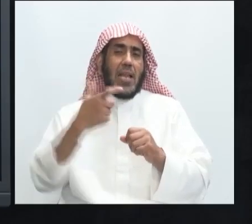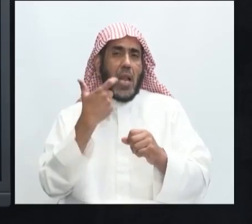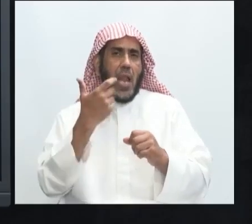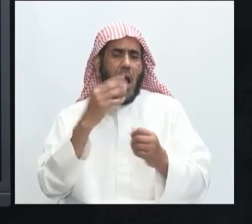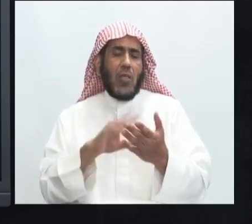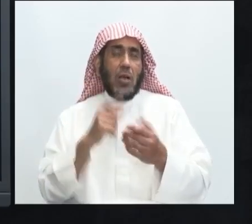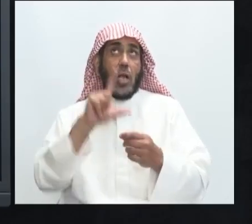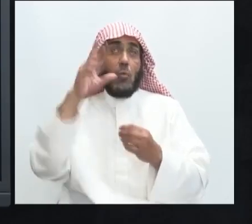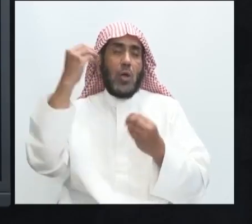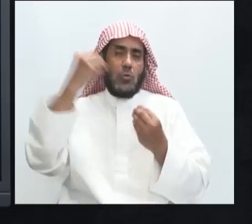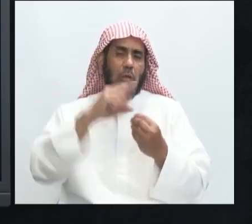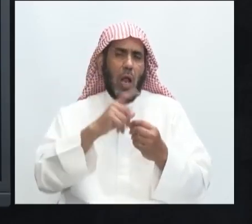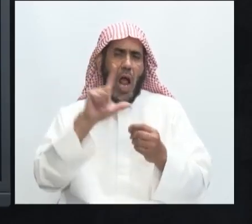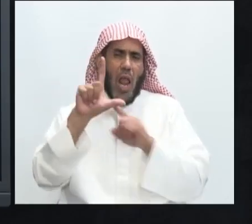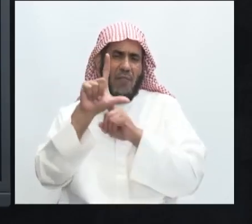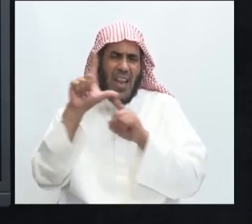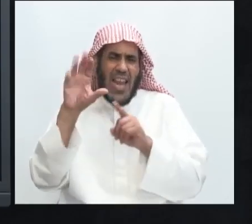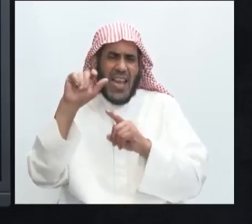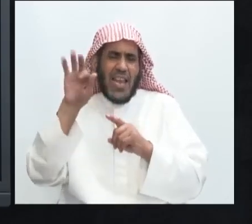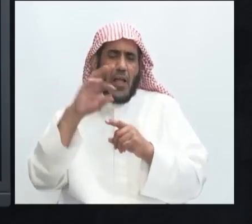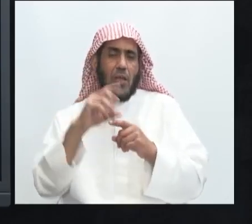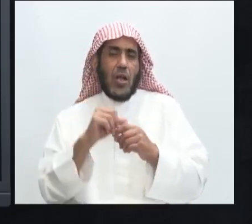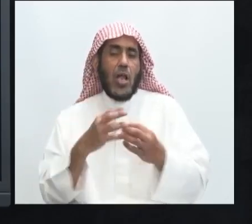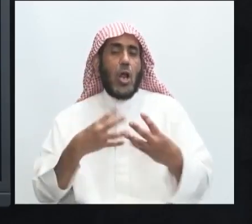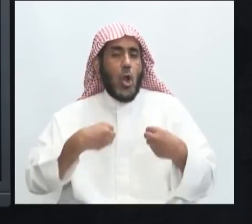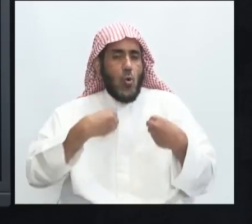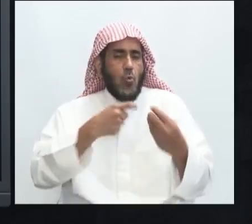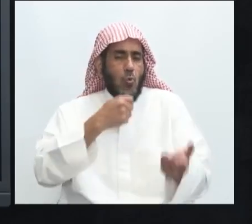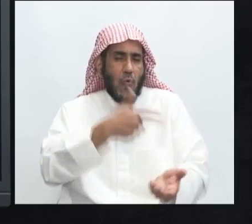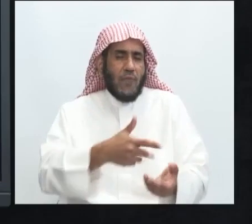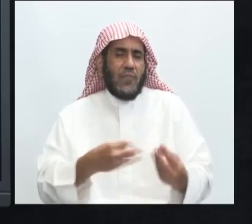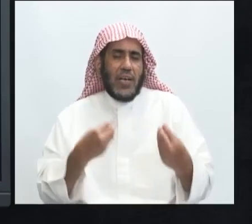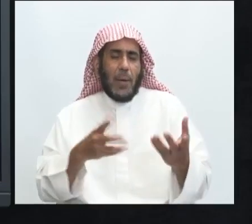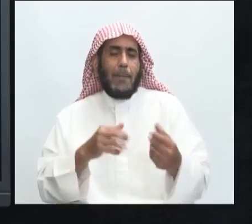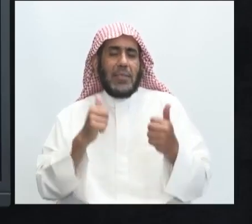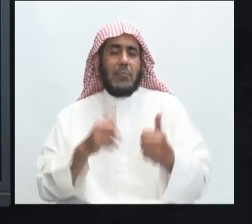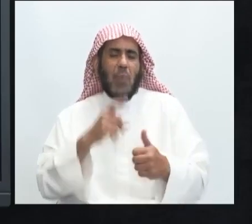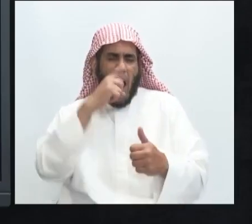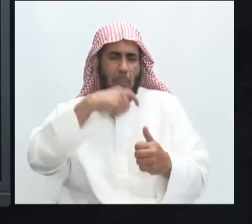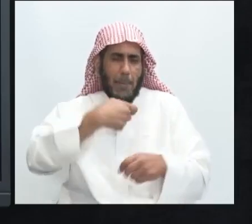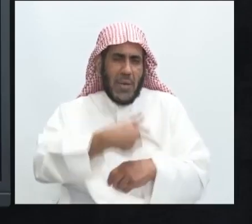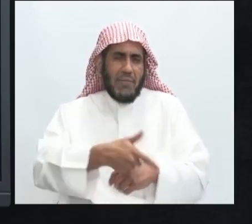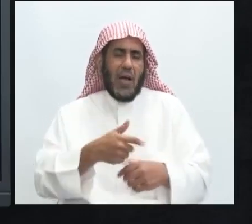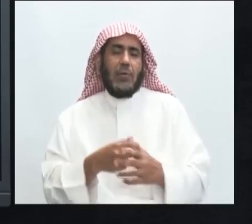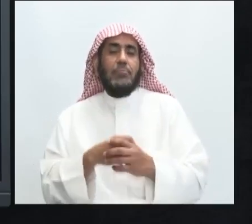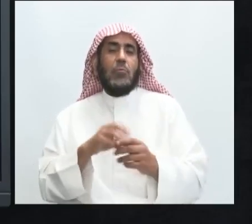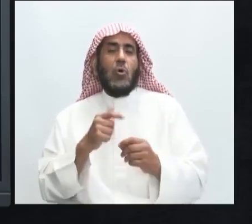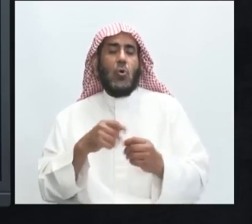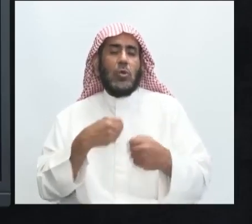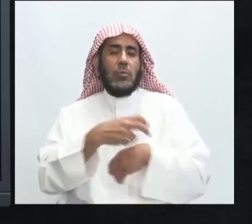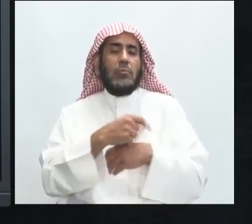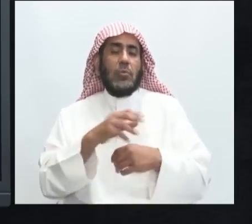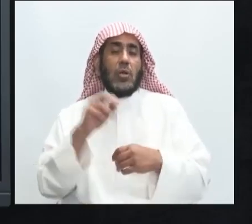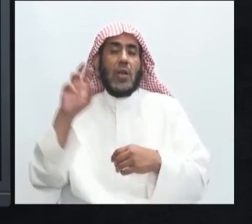يطلب منه الله سبحانه وتعالى حذر فليحذر كذلك لينفق ذو سعه الامر ايضا بالانفاق الامر هنا بالانفاق او اتصل